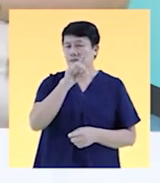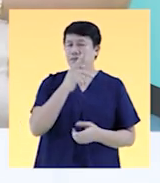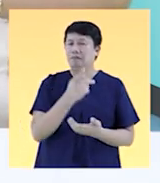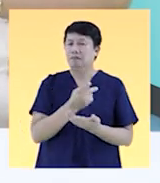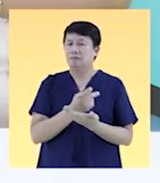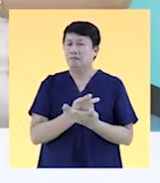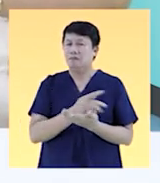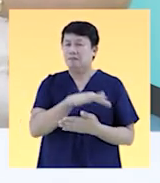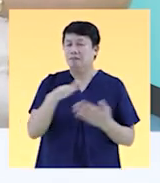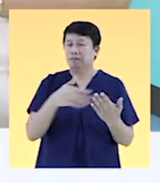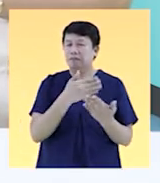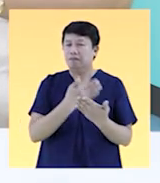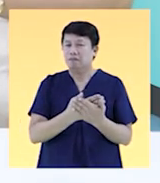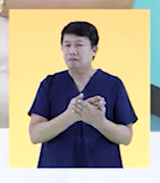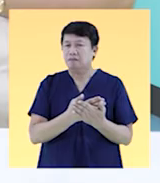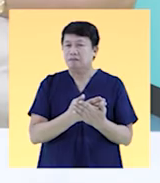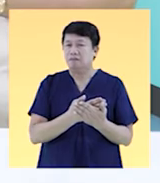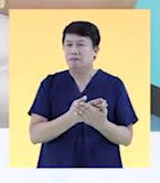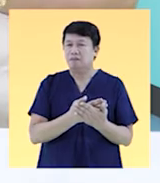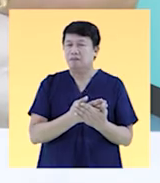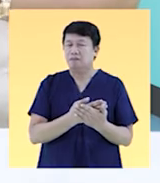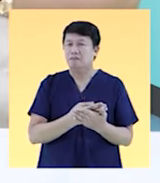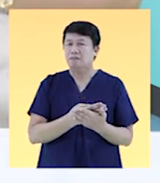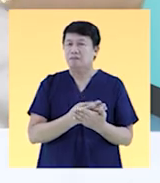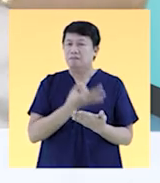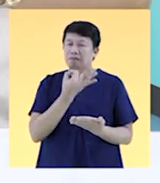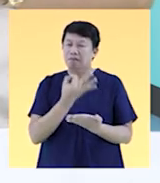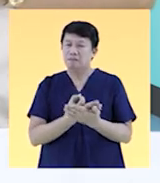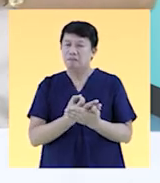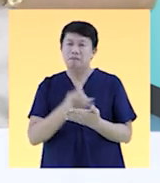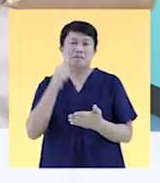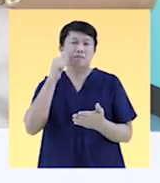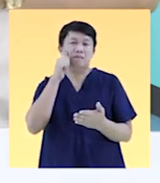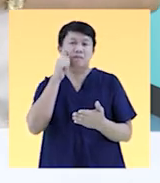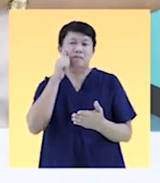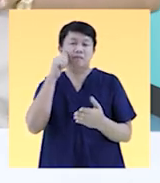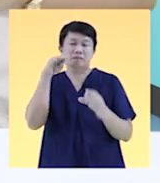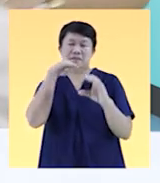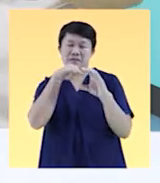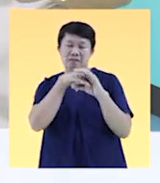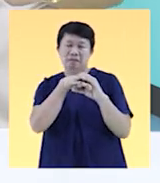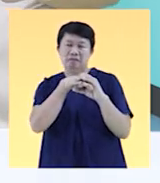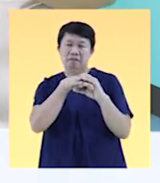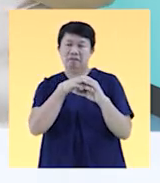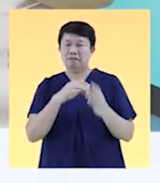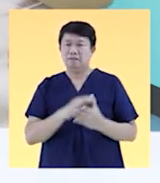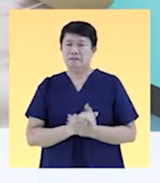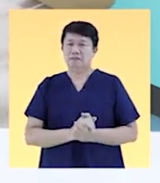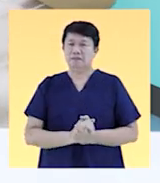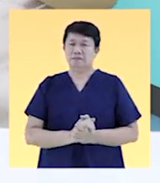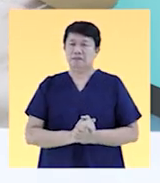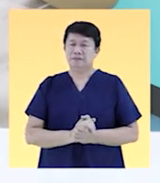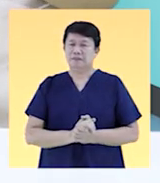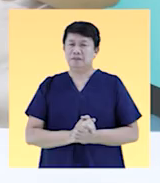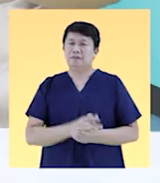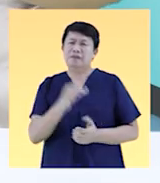7,168 pesos. Nakabuo ang halaga ng pera ni Ariana sa bangko.